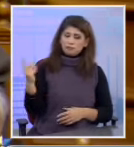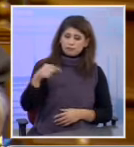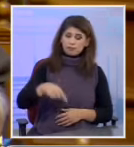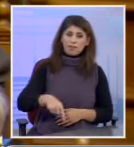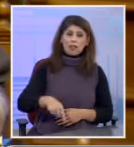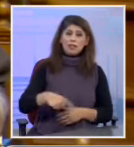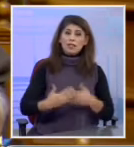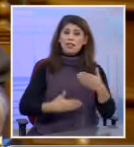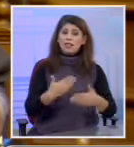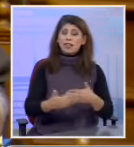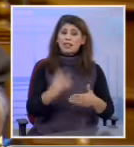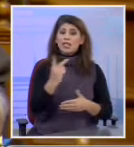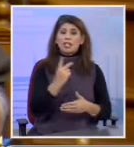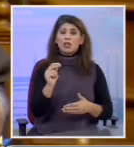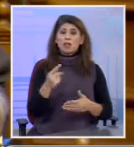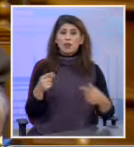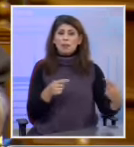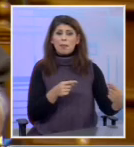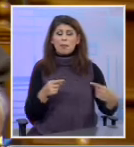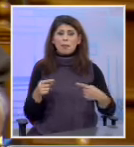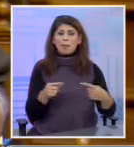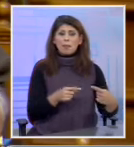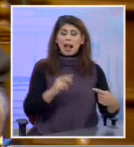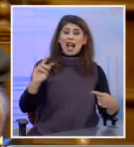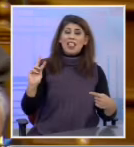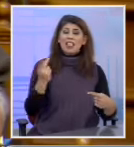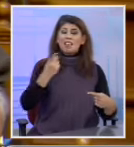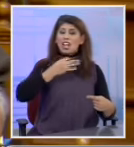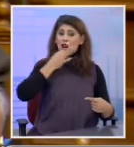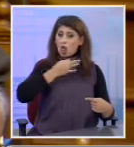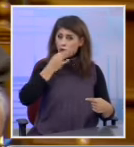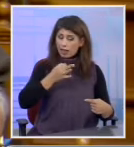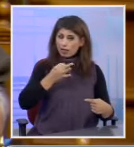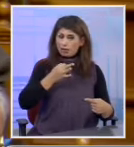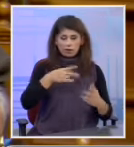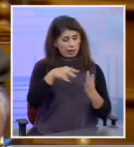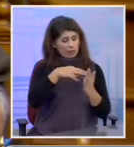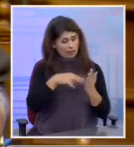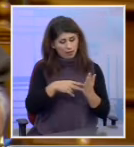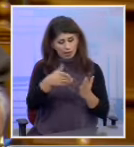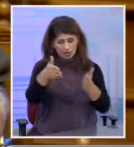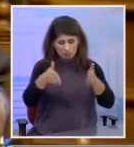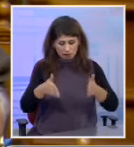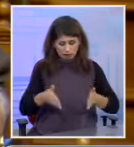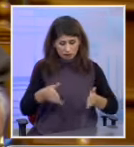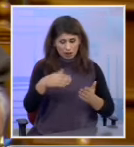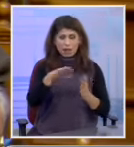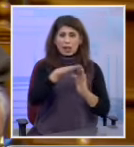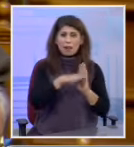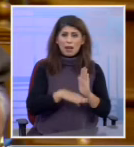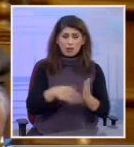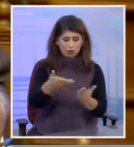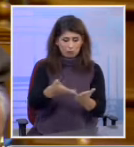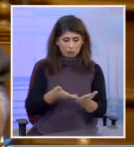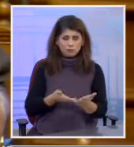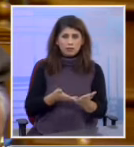μια διαδικασία κοινοβουλευτικής αντιπαράθεσης και στη δευτερολογία διαβάζει από κείμενο ότι ο